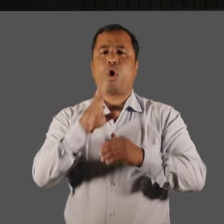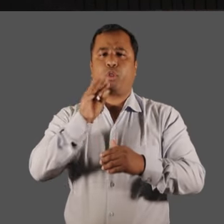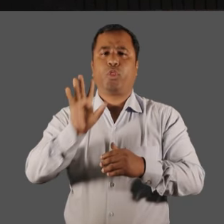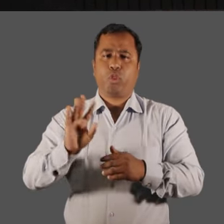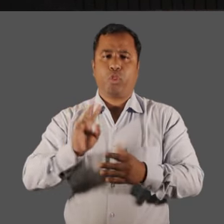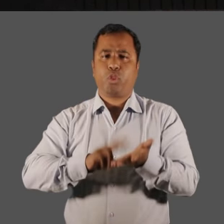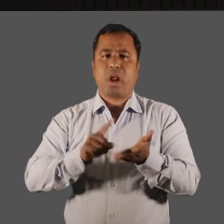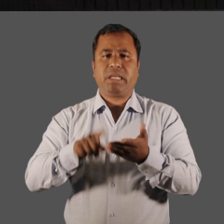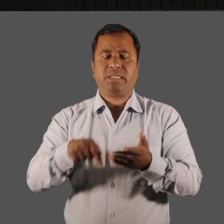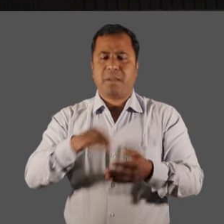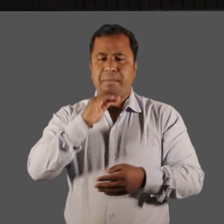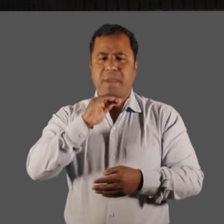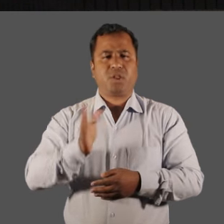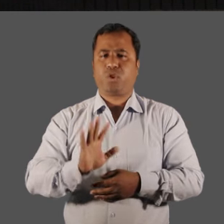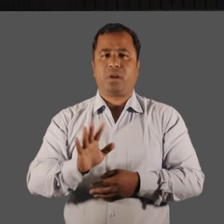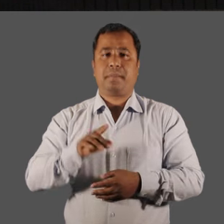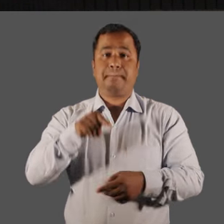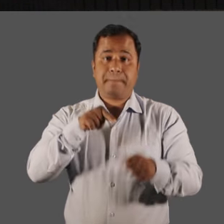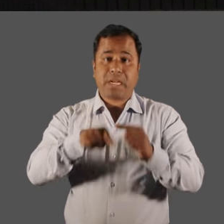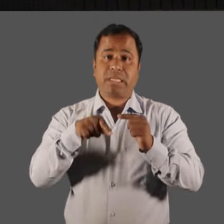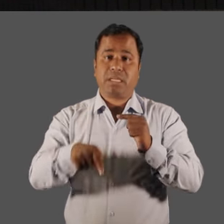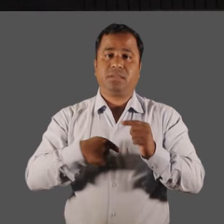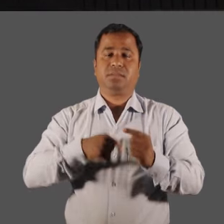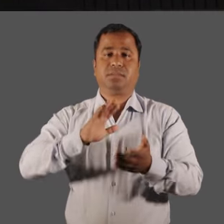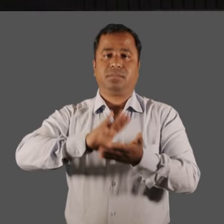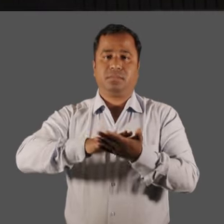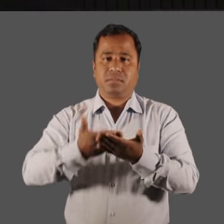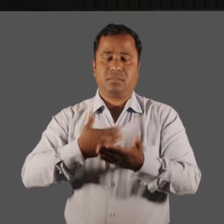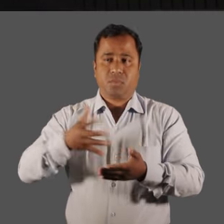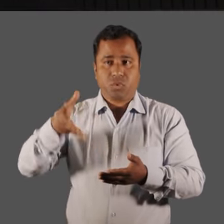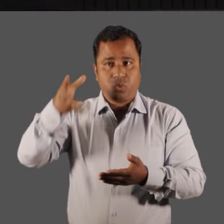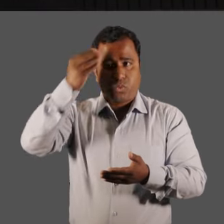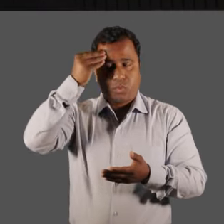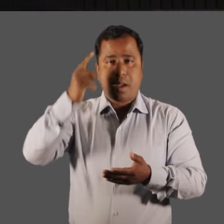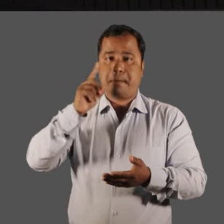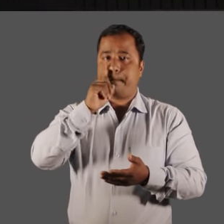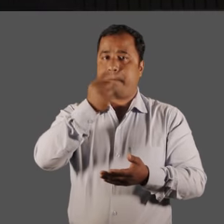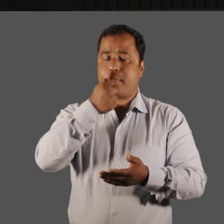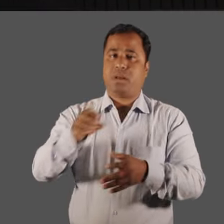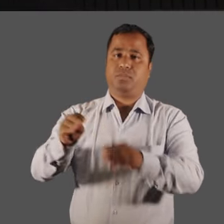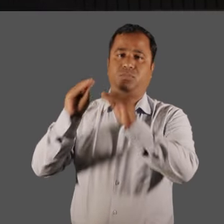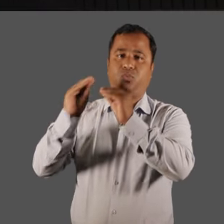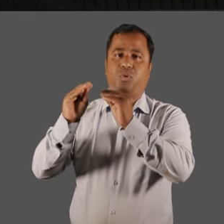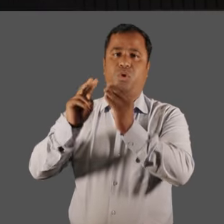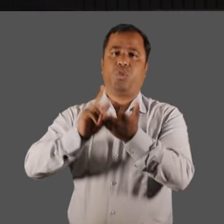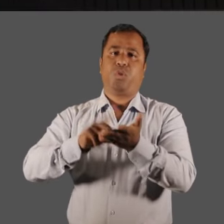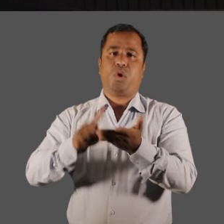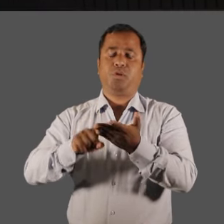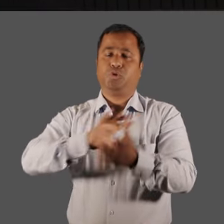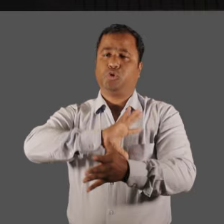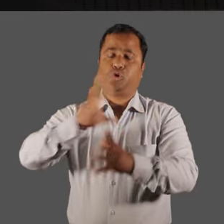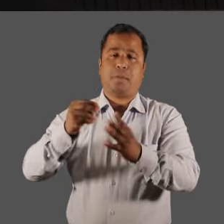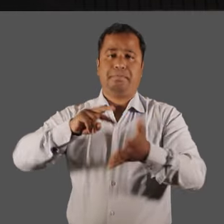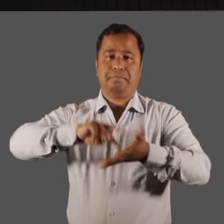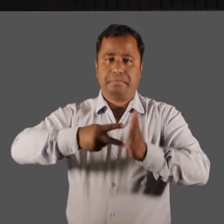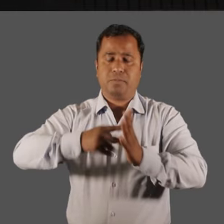আমরা এখন সেই আমাদের প্র্যাকটিসটা নেই। কিন্তু আমাকে জানতে হয়েছে, আমাকে বাবা-মাকে বোঝানোর কারণে খুব ছোট থেকেই আসলে